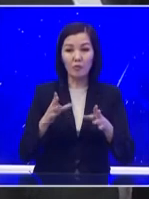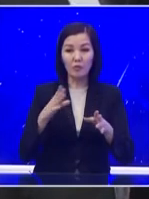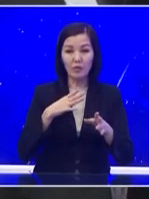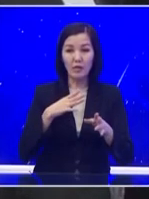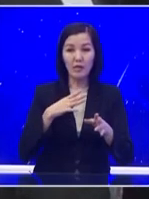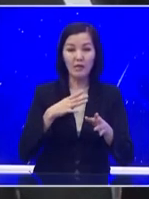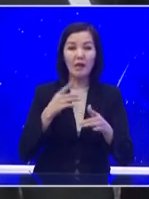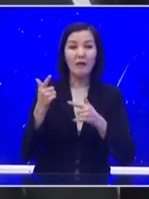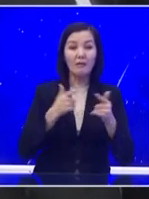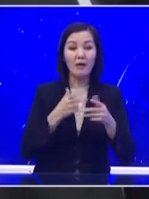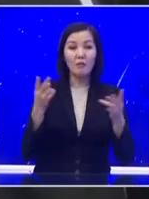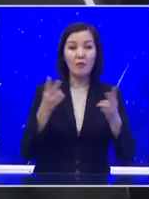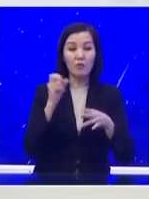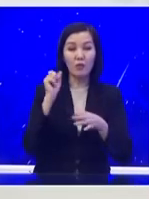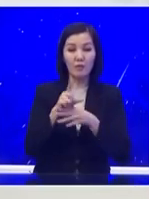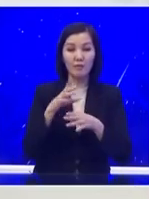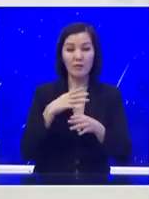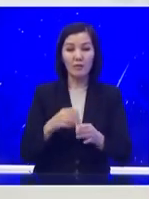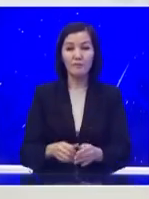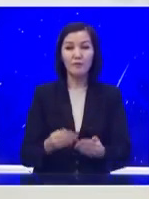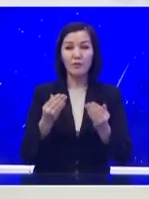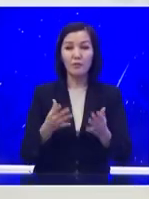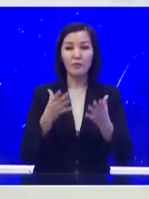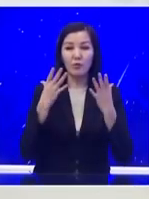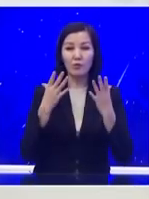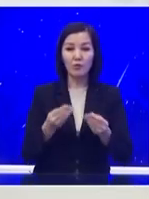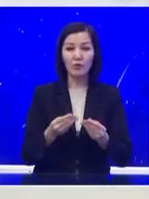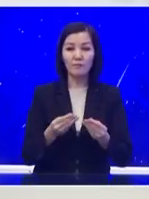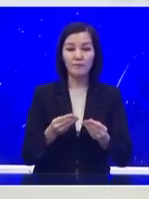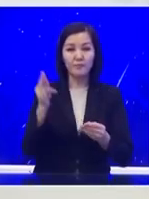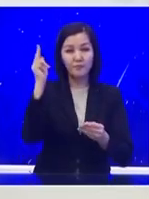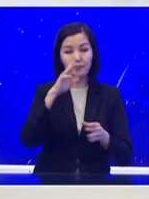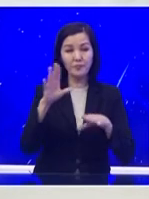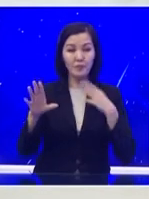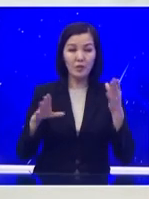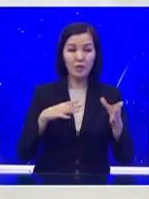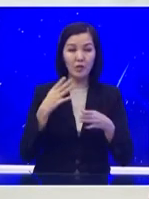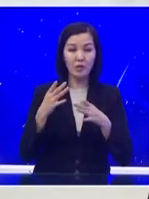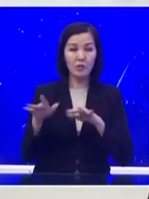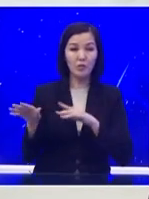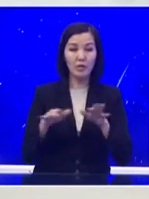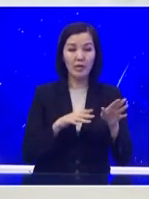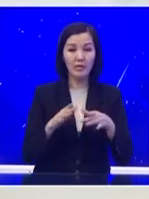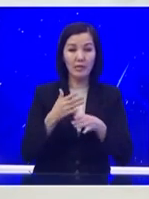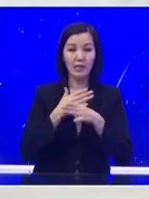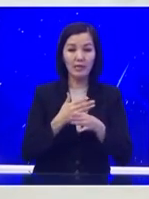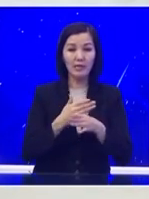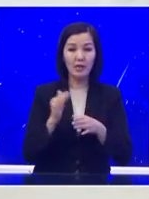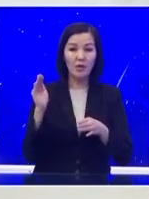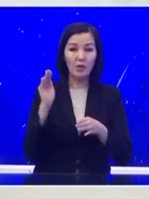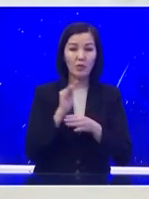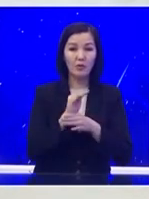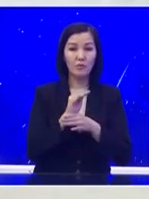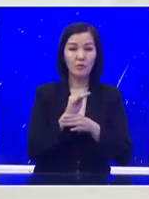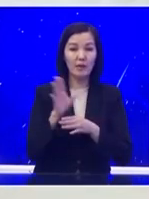алса, дайын болуды тапсырды. Бүгінгі күні осы оқу жаттығу шарасы аясында қосымша